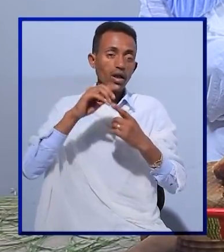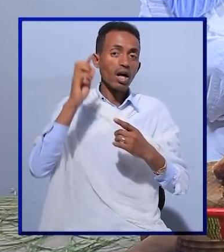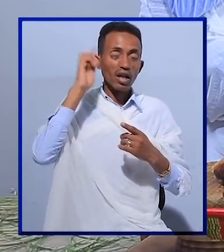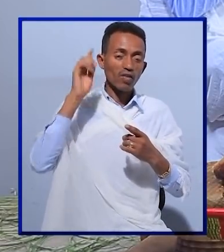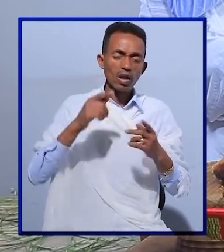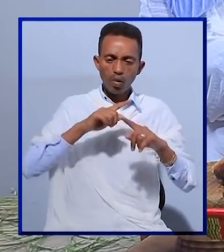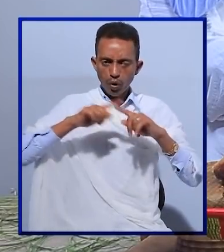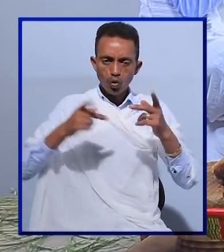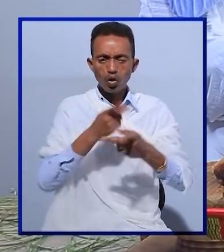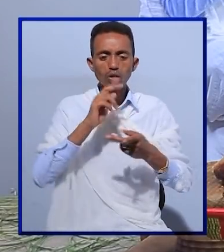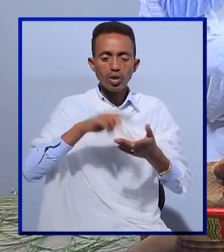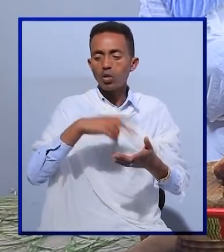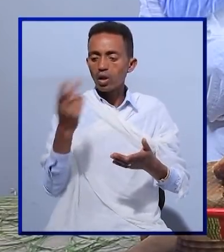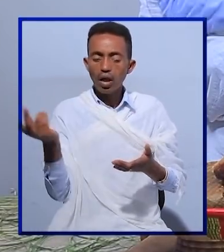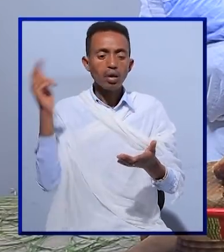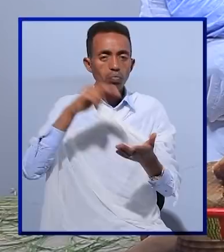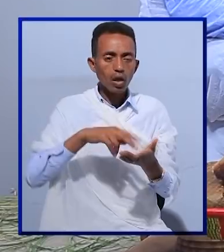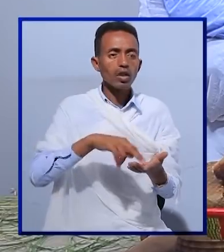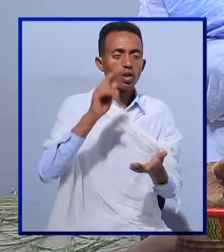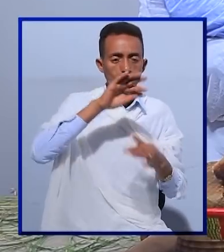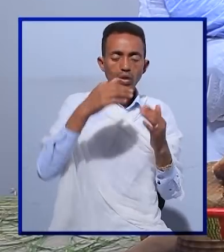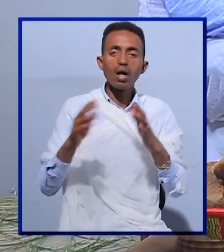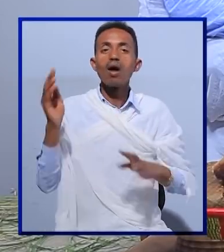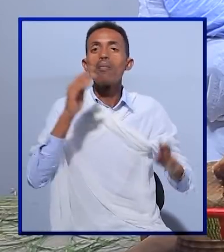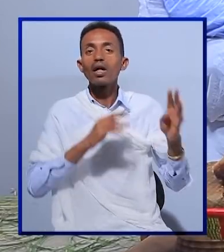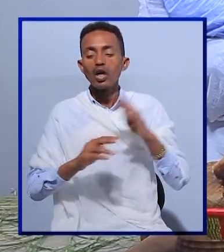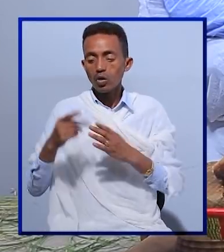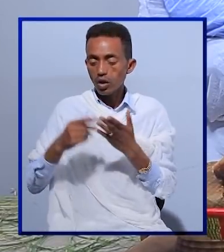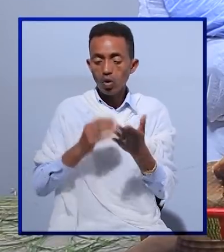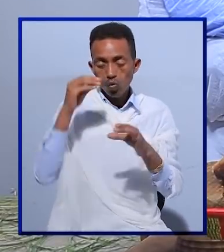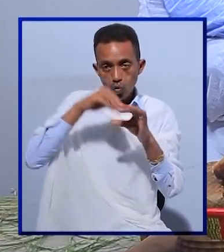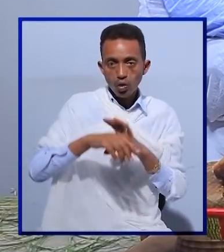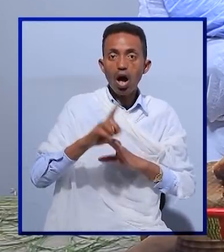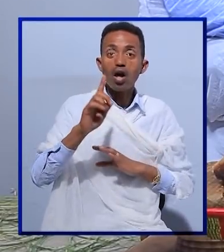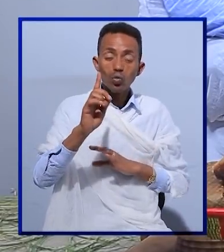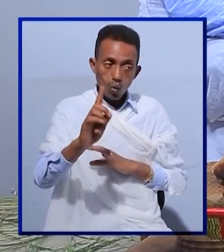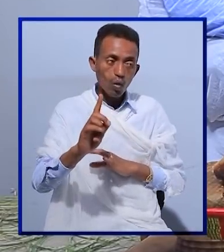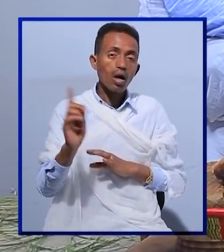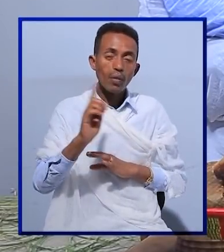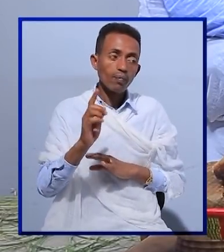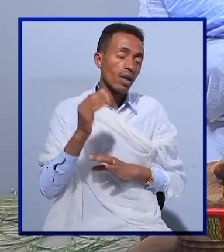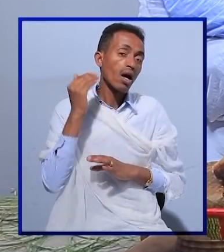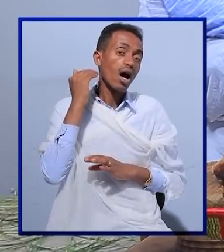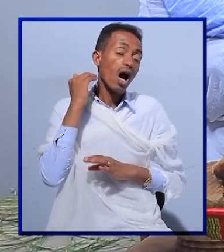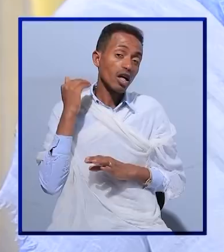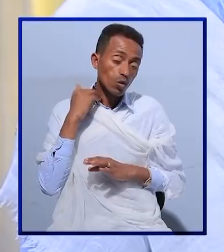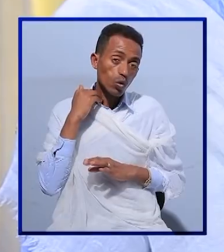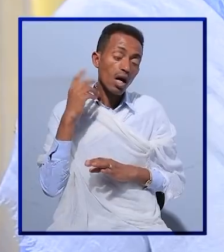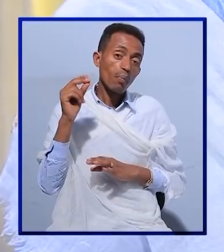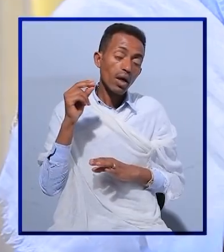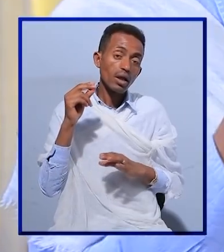ቀያፋ በልዩ ልዩ የኢየሩሳሌም ጎዳናዎች እየወደቀ እየተነሳ የተቀበላቸው መከራዎች አሉ። ከነዛ መከራዎች ውስጥ